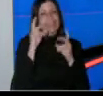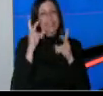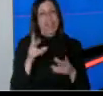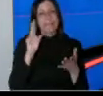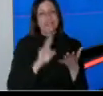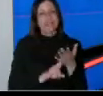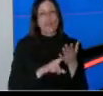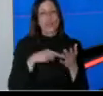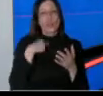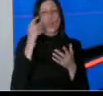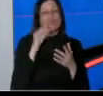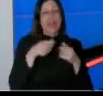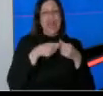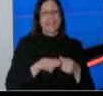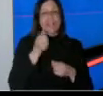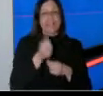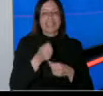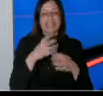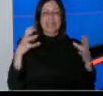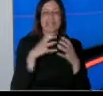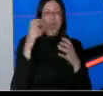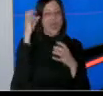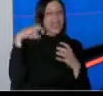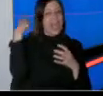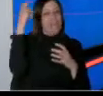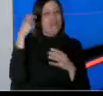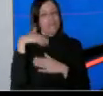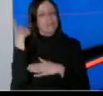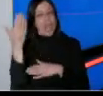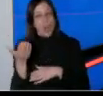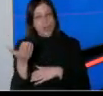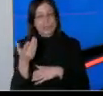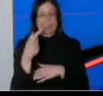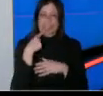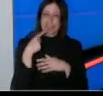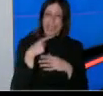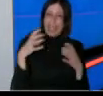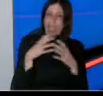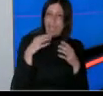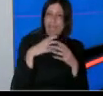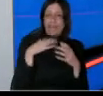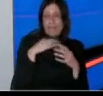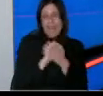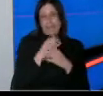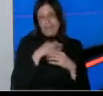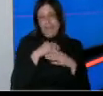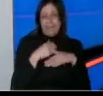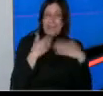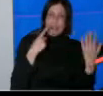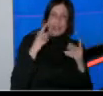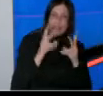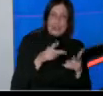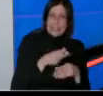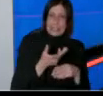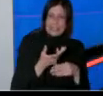בזכות קולות ח"כים ערבים, מפלגות ערביות מבחוץ. אז חברים מצד שמאל מלגלג על זה. לא, אני לא מלגלג, אמרתי רק שלא